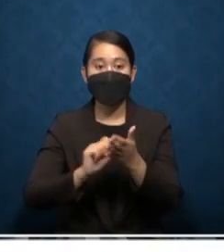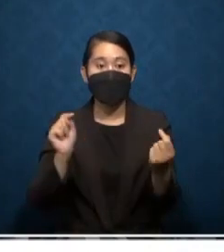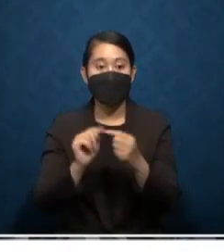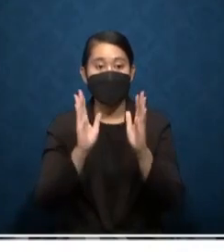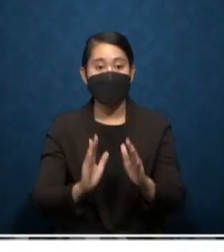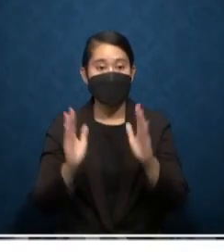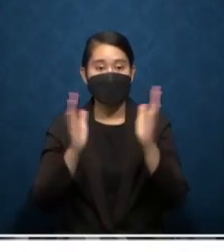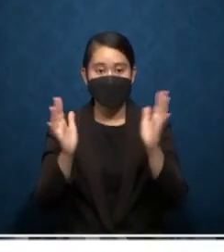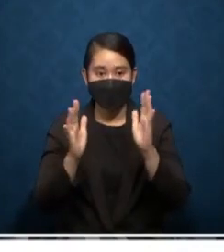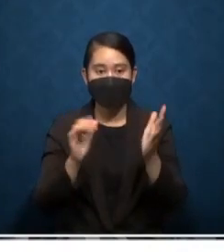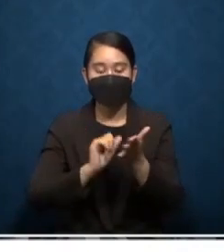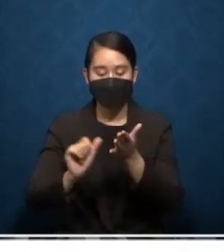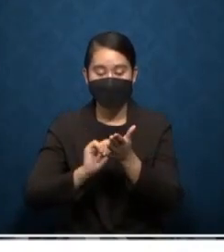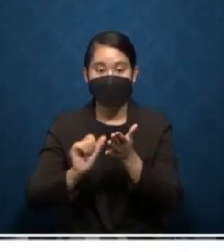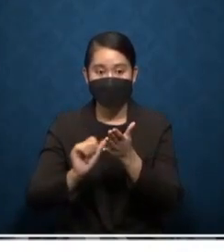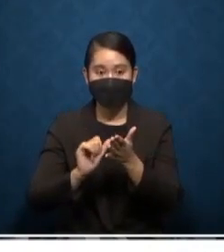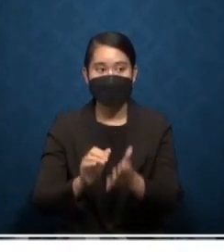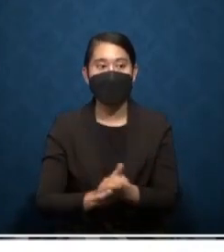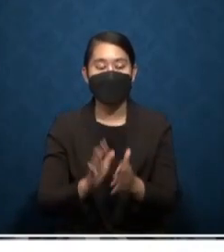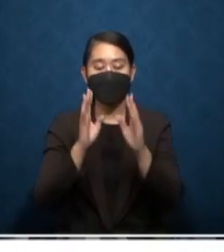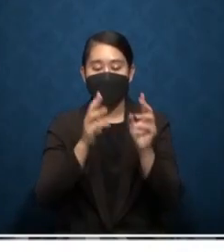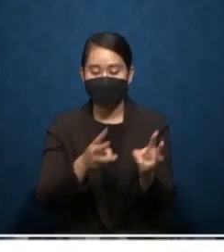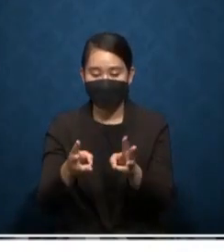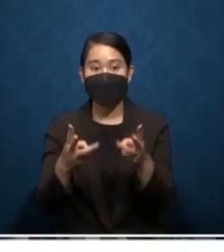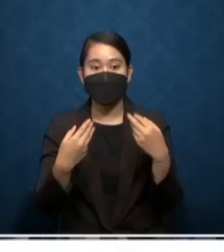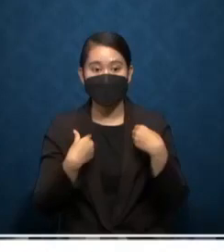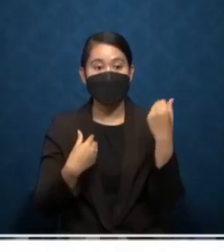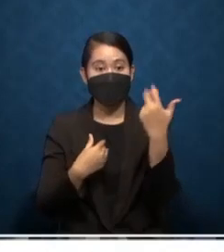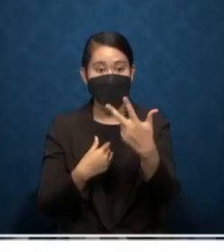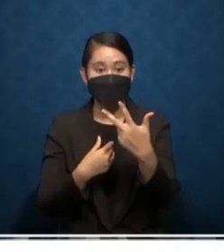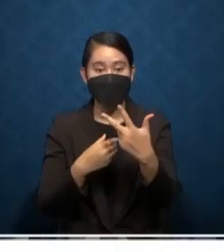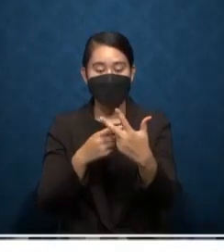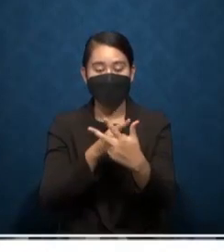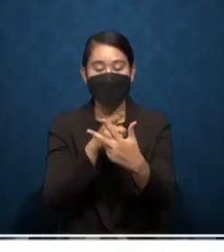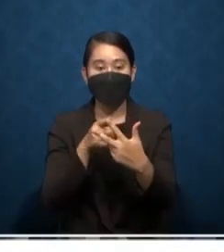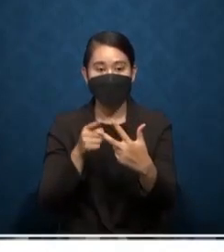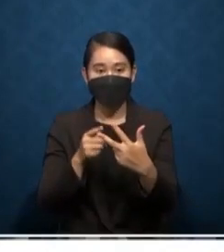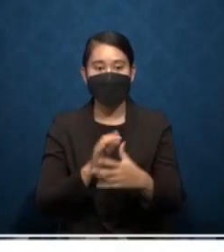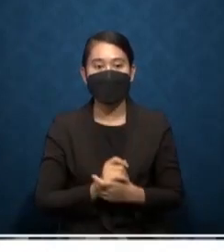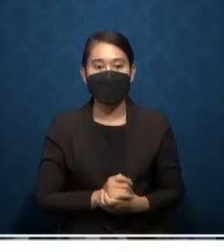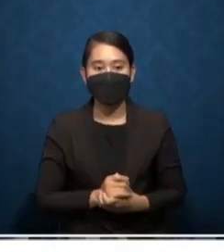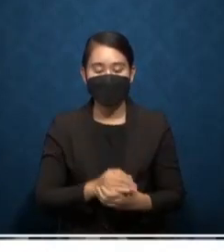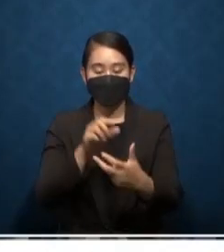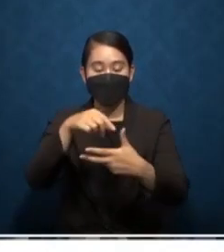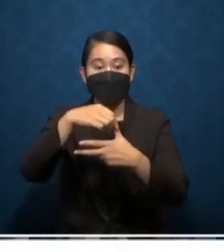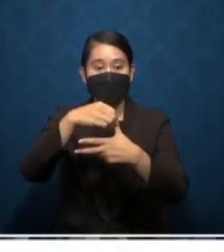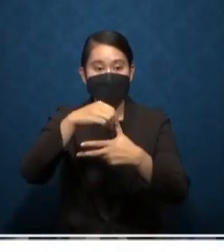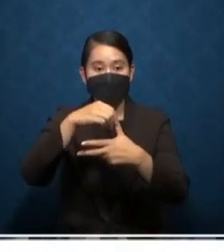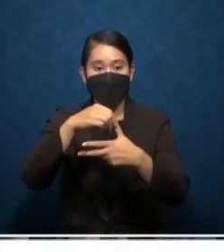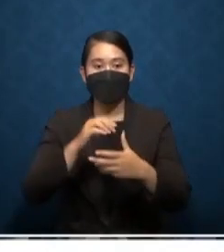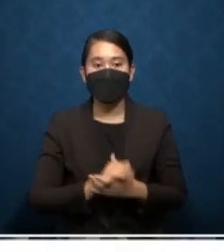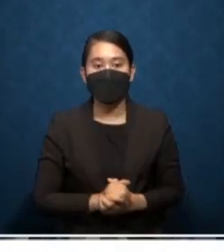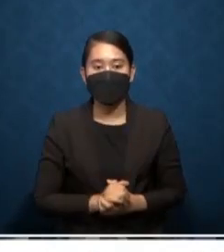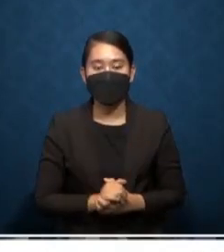ี้ได้ประบัติ 3 แนวทางในแนวทท 1 คือ